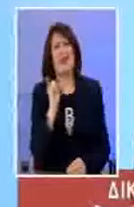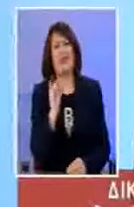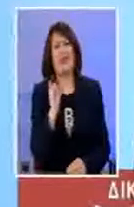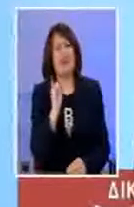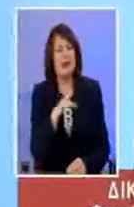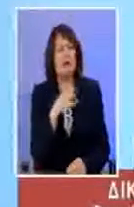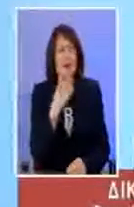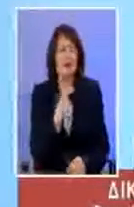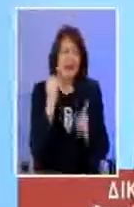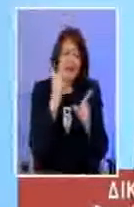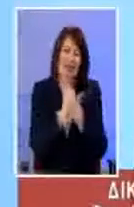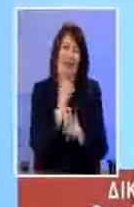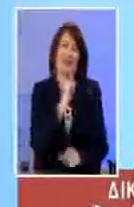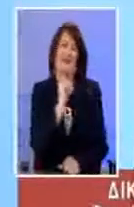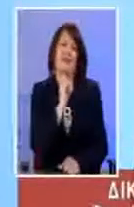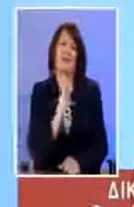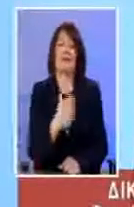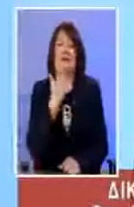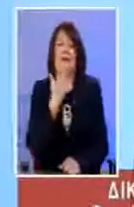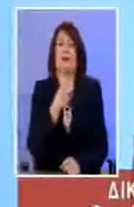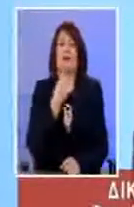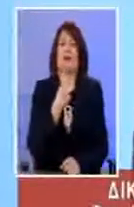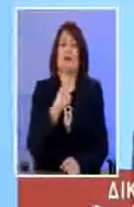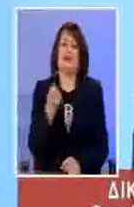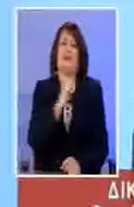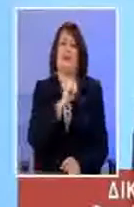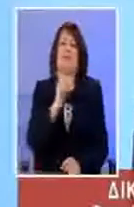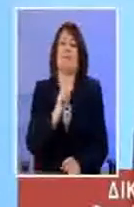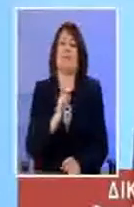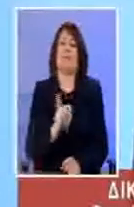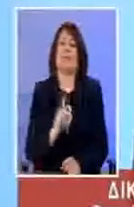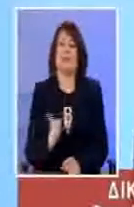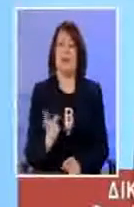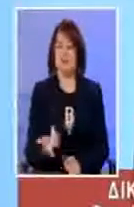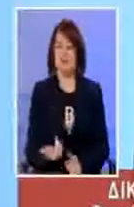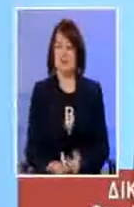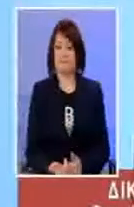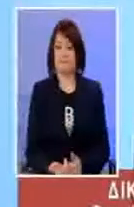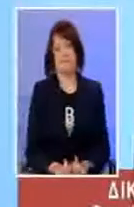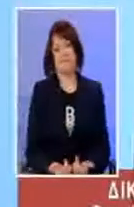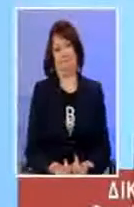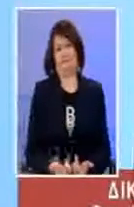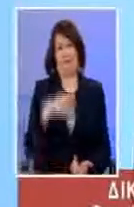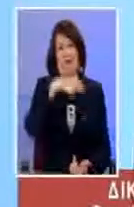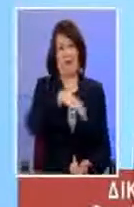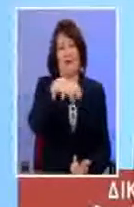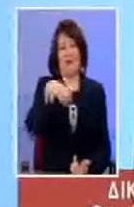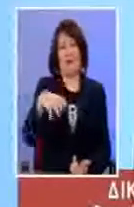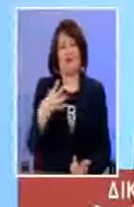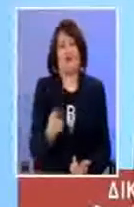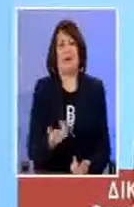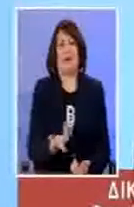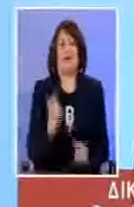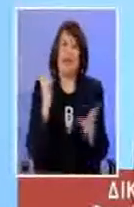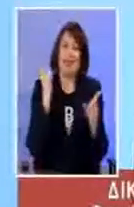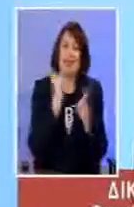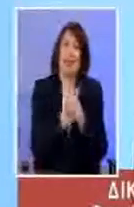Marburg. Δηλαδή δεν μπορείς να αποκλείσεις να υπάρχουν οι φορείς. Εκεί θα βρεις τον